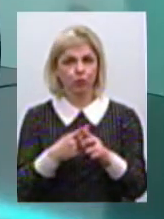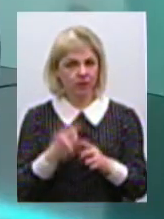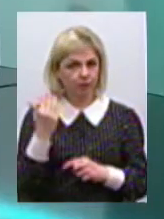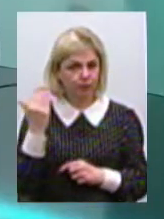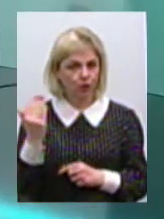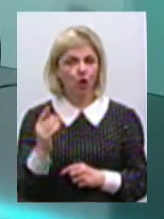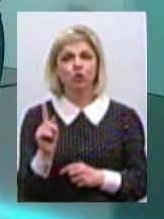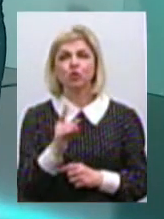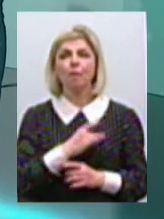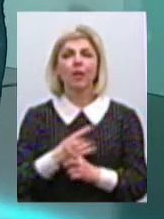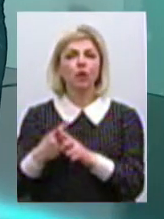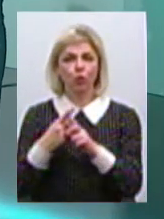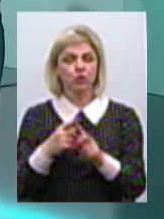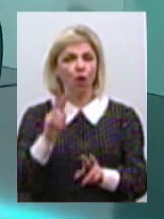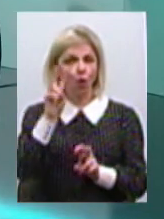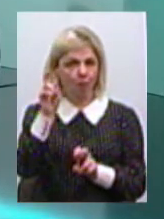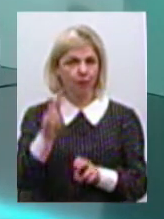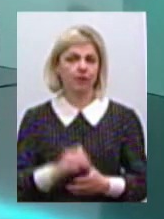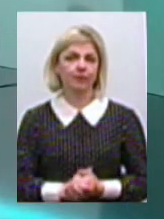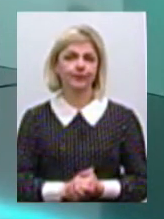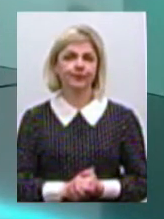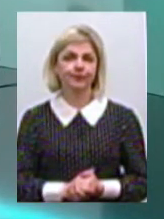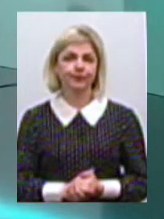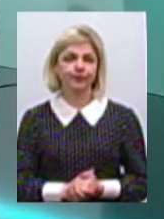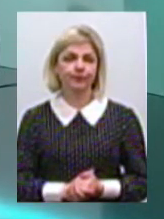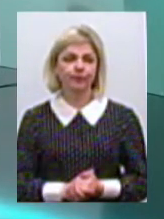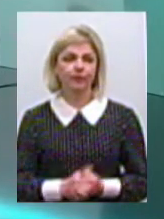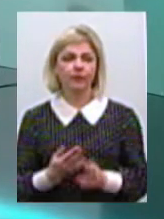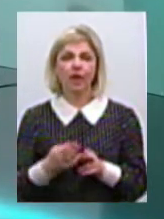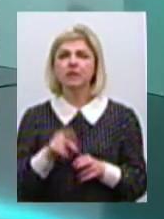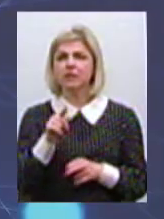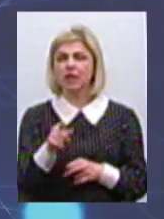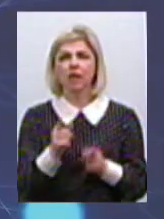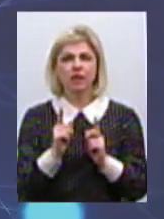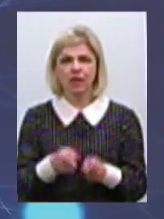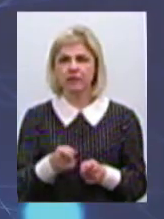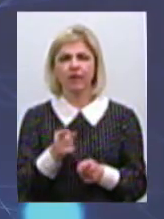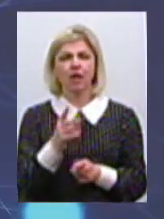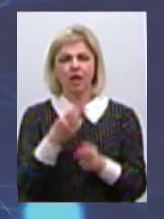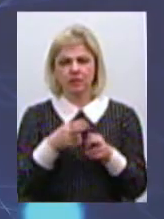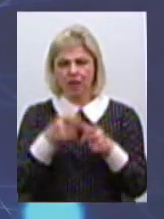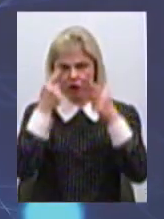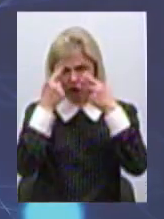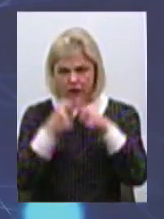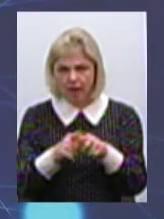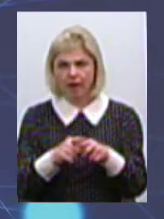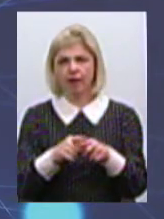що саме білоруська компанія, вірніше так скажемо. Це дійсно не вивіска, це інженери,